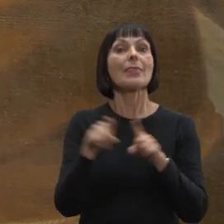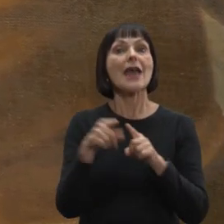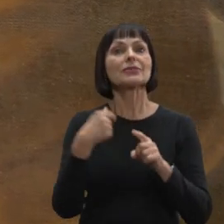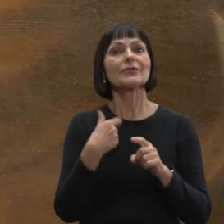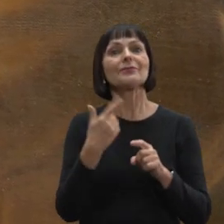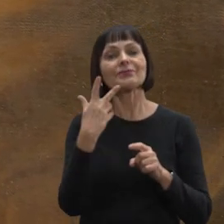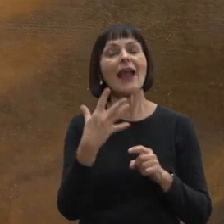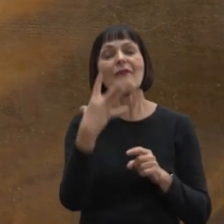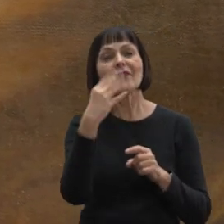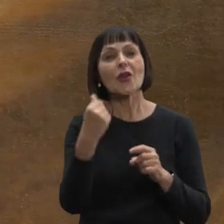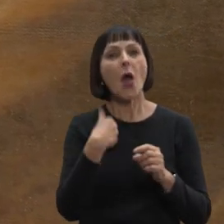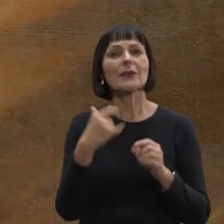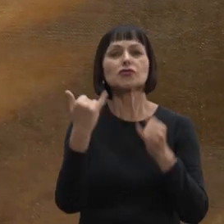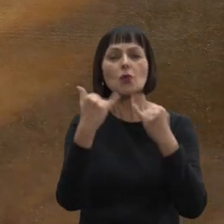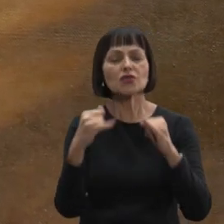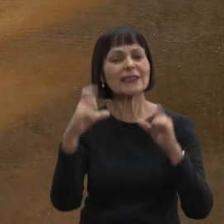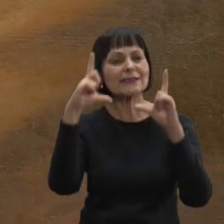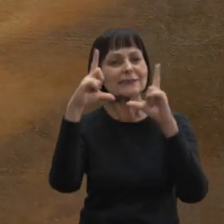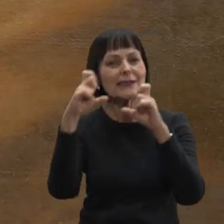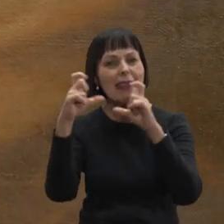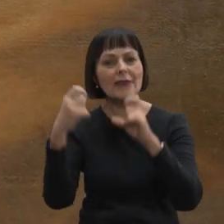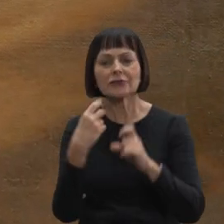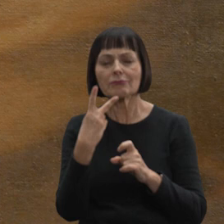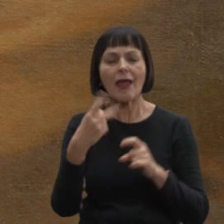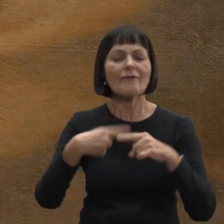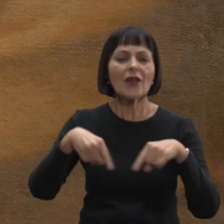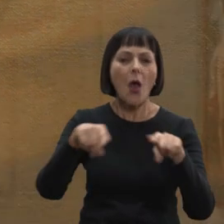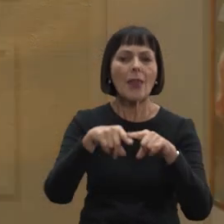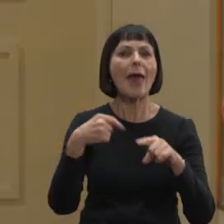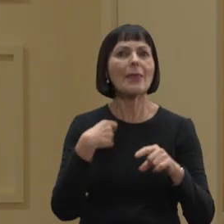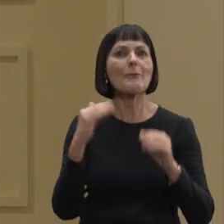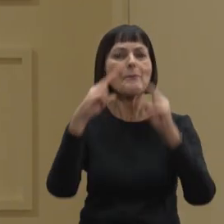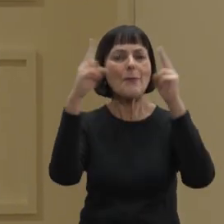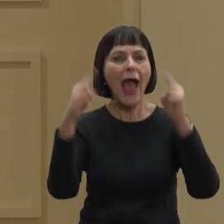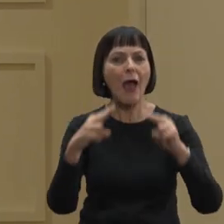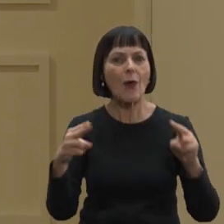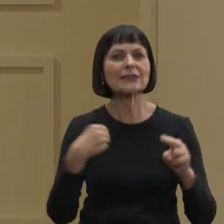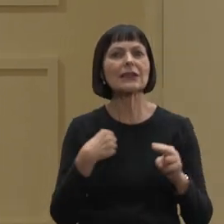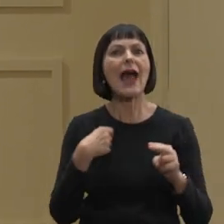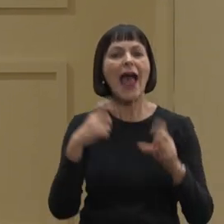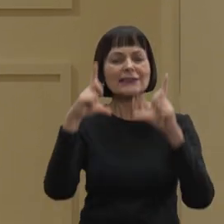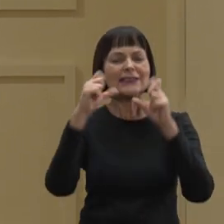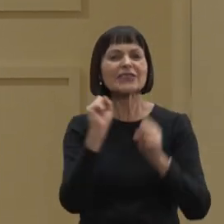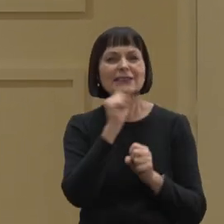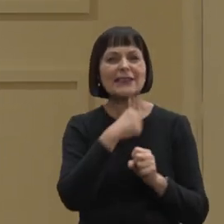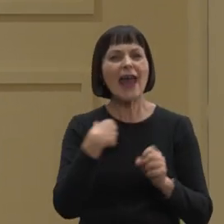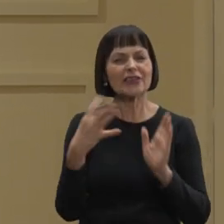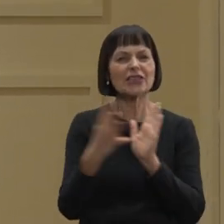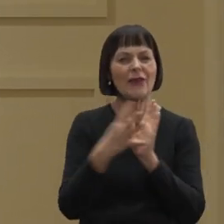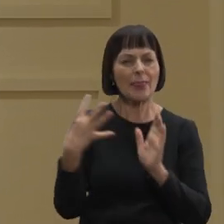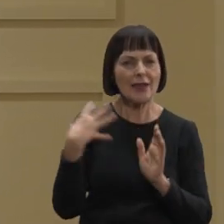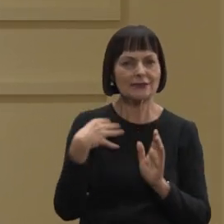Do celów rekonstrukcji z rozmaitych zdjęć wykonywanych we wnętrzach Pałacu Podhoreckiego w końcu XIX i na